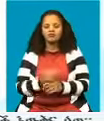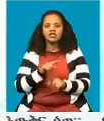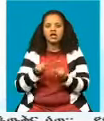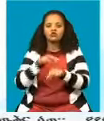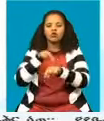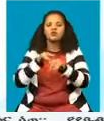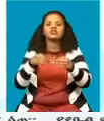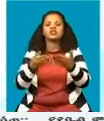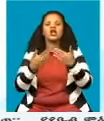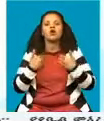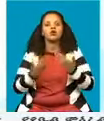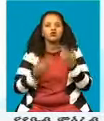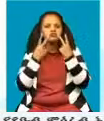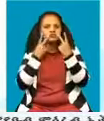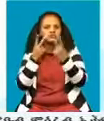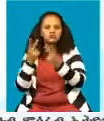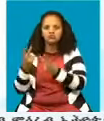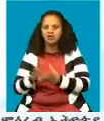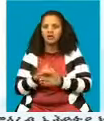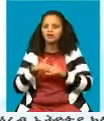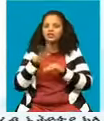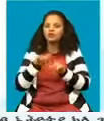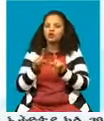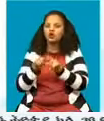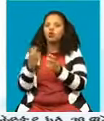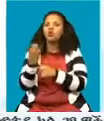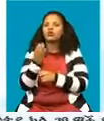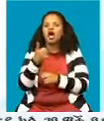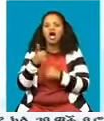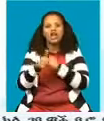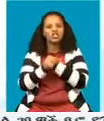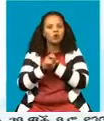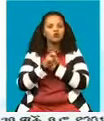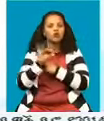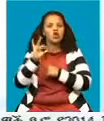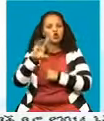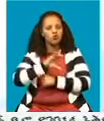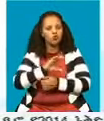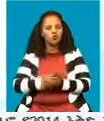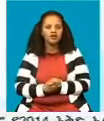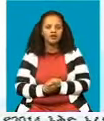በየተቋማቱ እየተሰጠ ያለውን አገልግሎት ለማየት በተለይ በተለያዩ ወረዳዎች አለታ ወንዶ፣ ለኩ፣